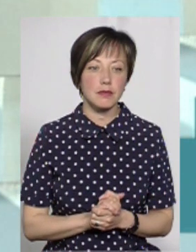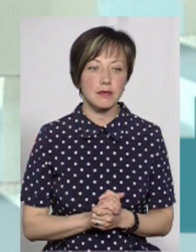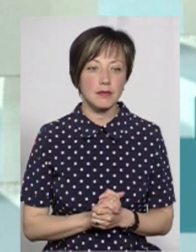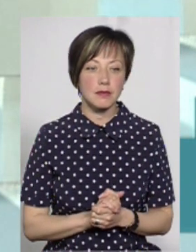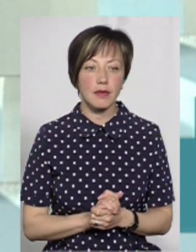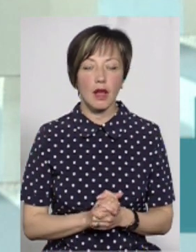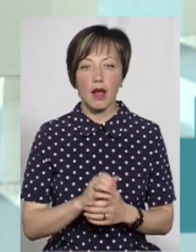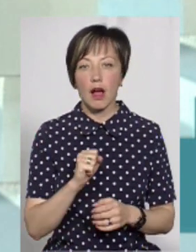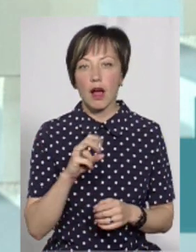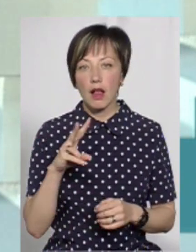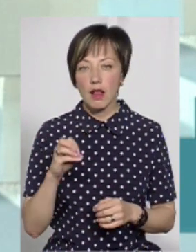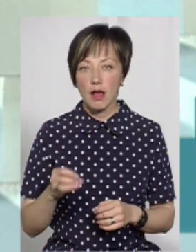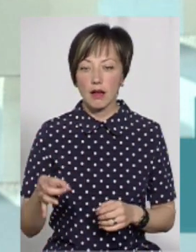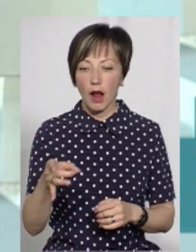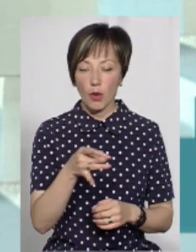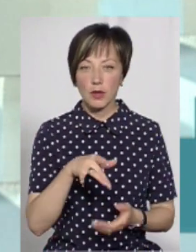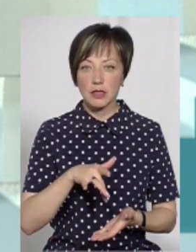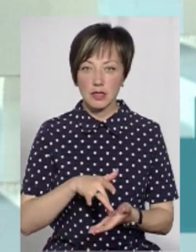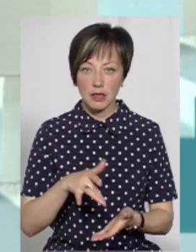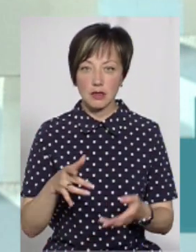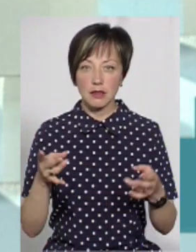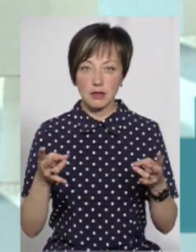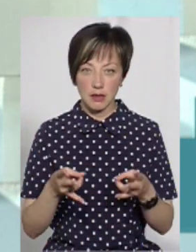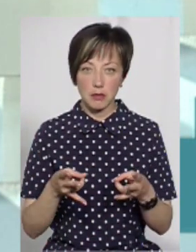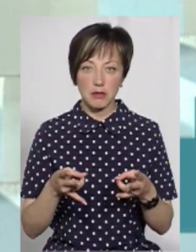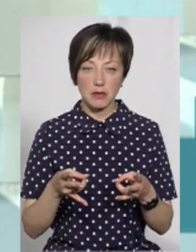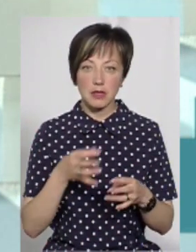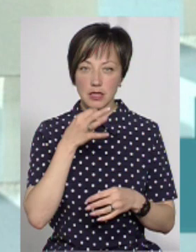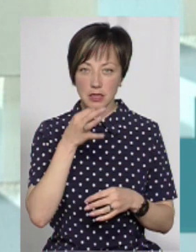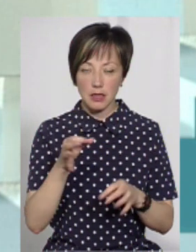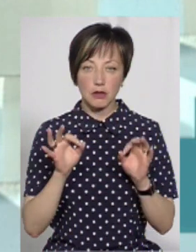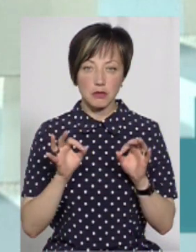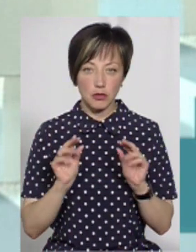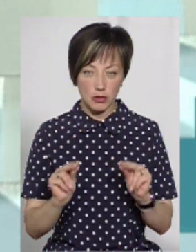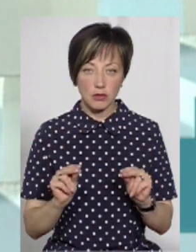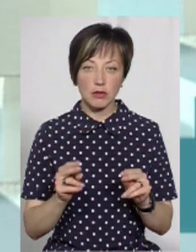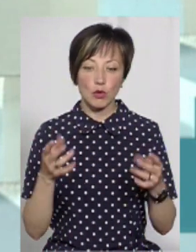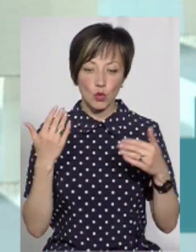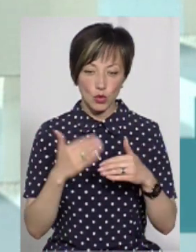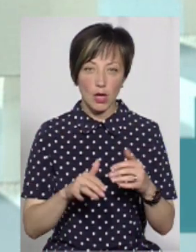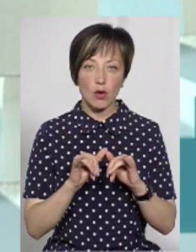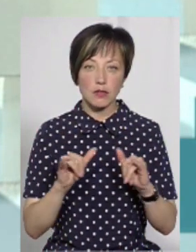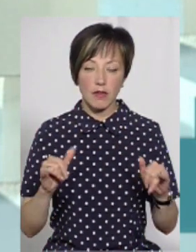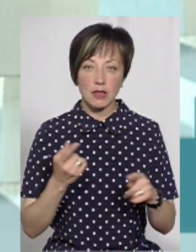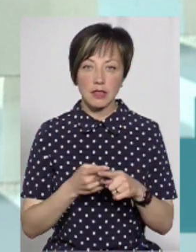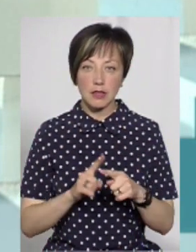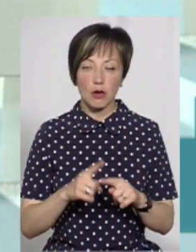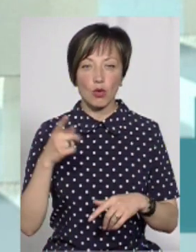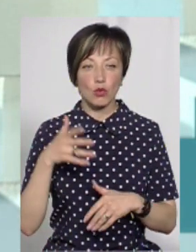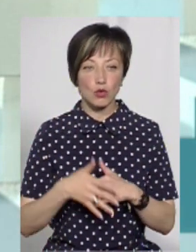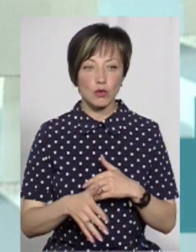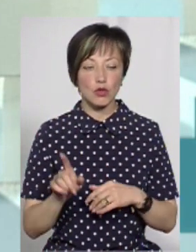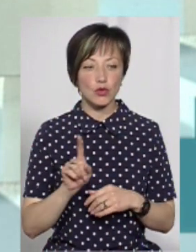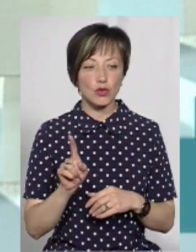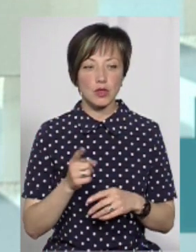Але в районних центрах наших треба віддати належне, що вже розвивається ця інфраструктура, вони вже розуміють,